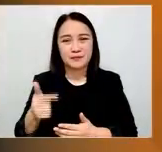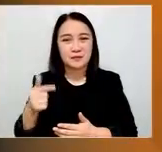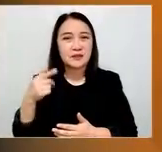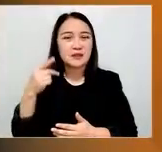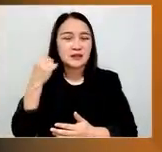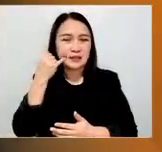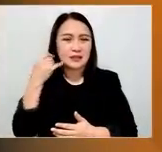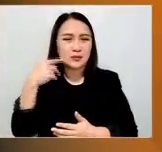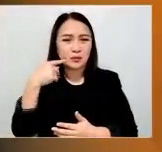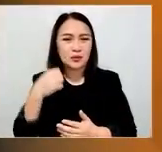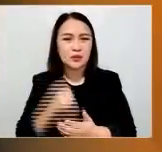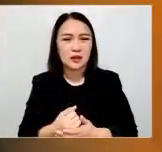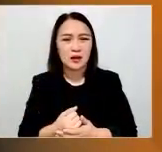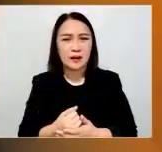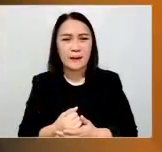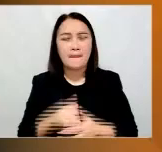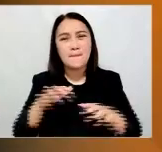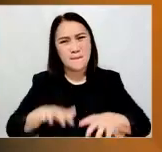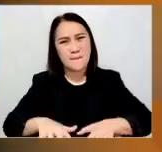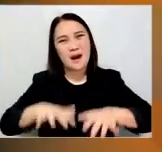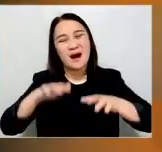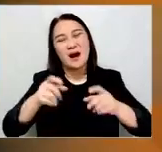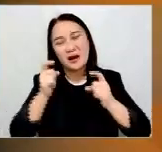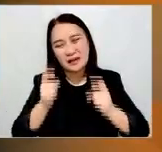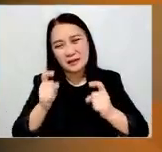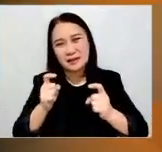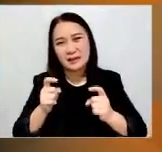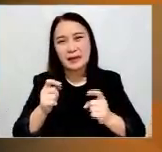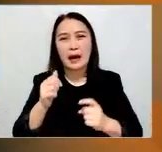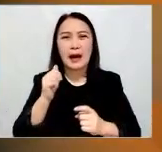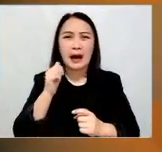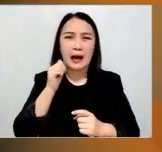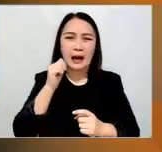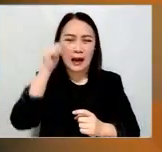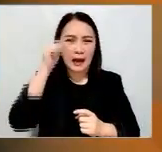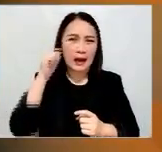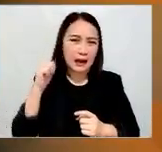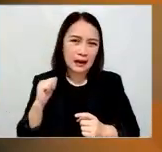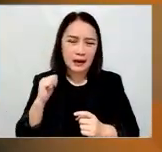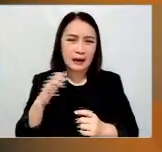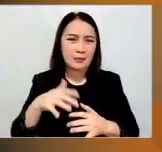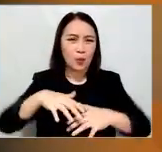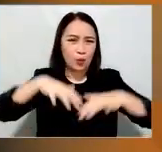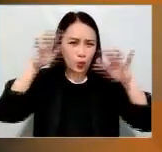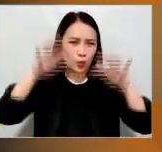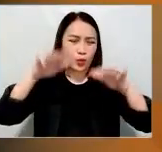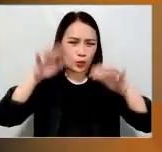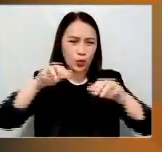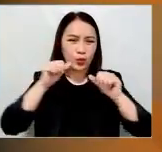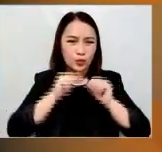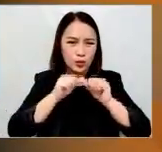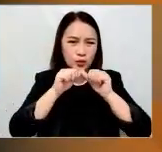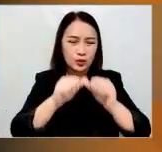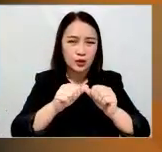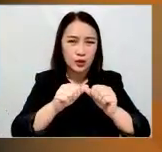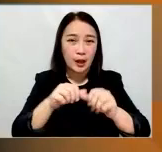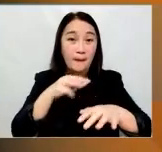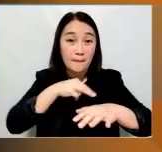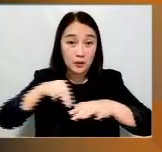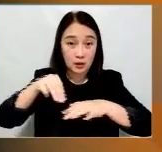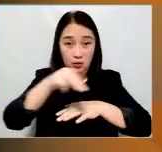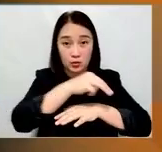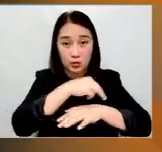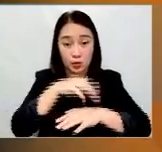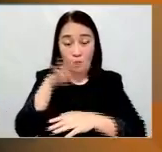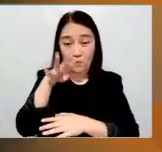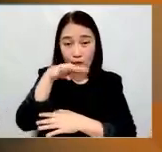Bahala naman agad ang dinurot ng pabugso-bugsong pag-ulan kahapon sa Metro Manila. Tulad na lang sa Maysila sa Mandaluyong pasado alas 4 ng hapon